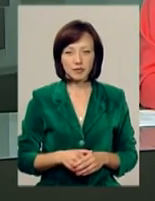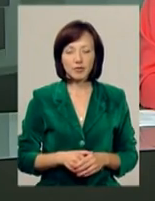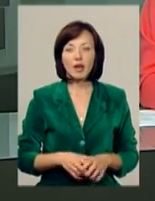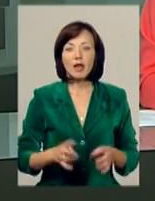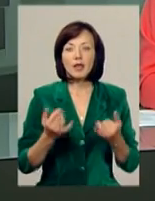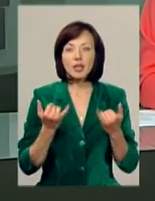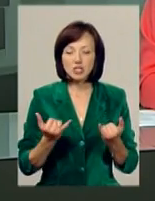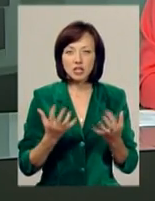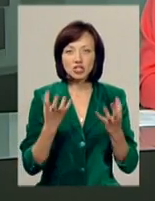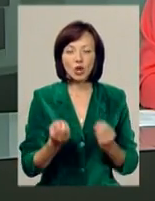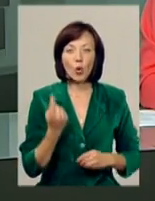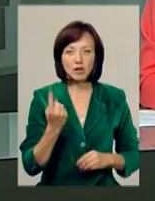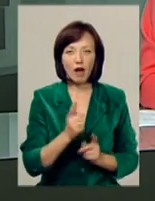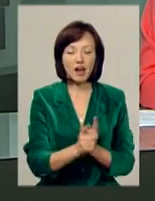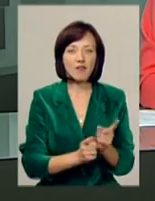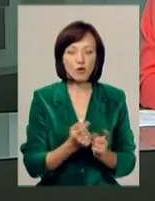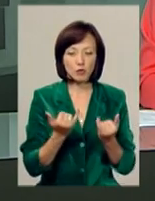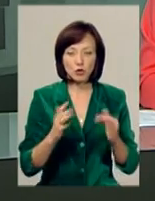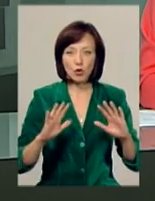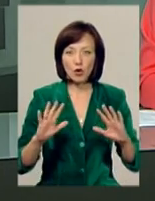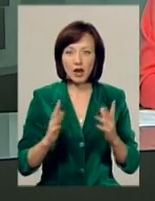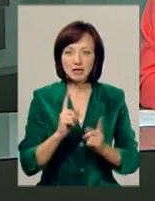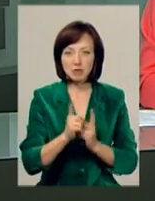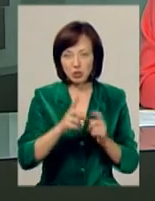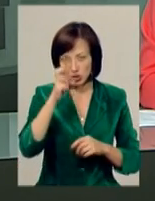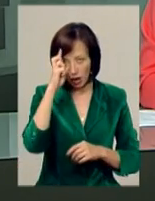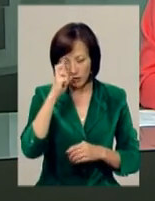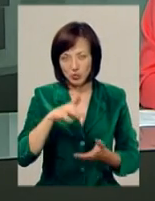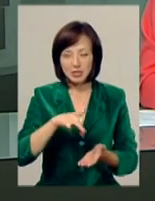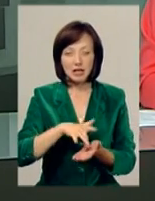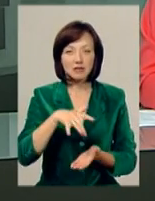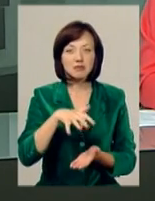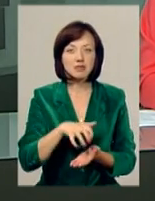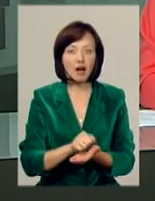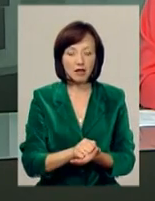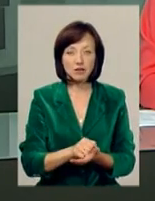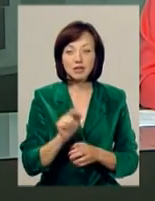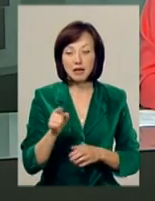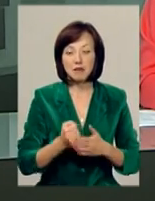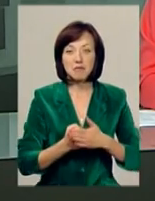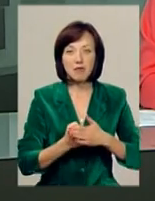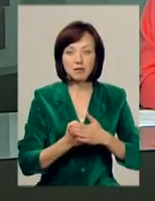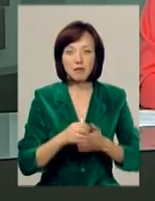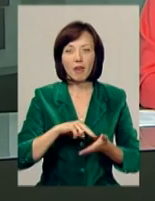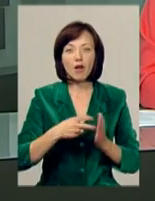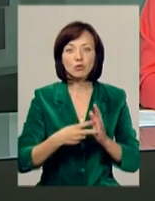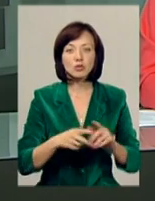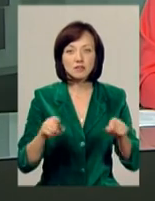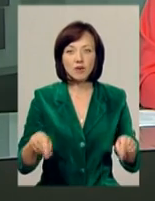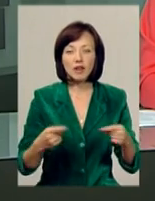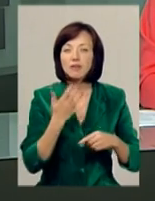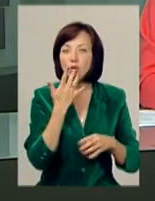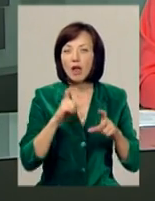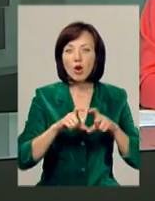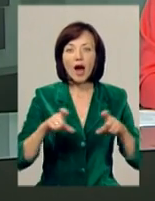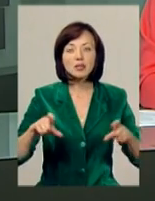на часі ще одна реформа цього разу зміни чекають на державну службу зайнятості на її базі до кінця року планують створити Національне